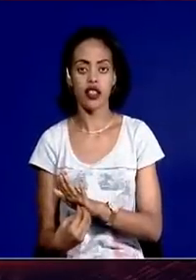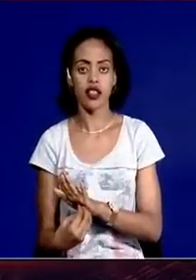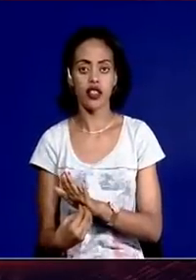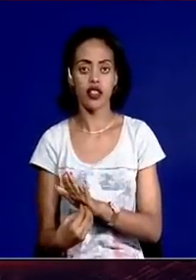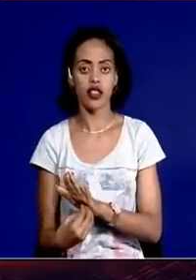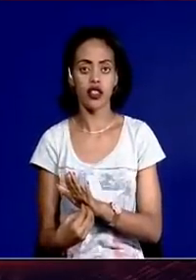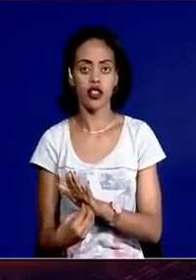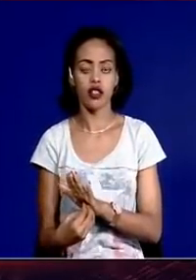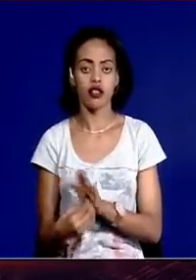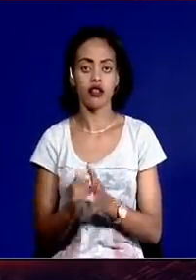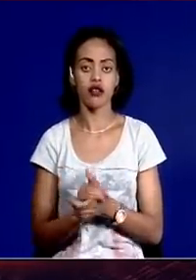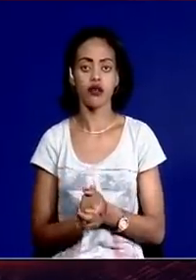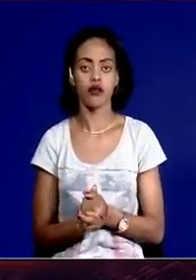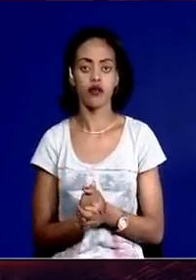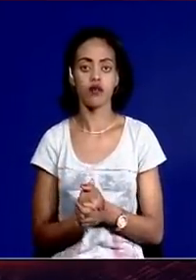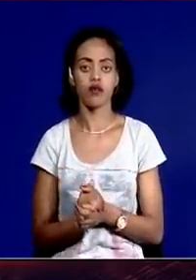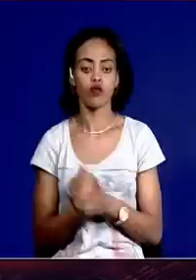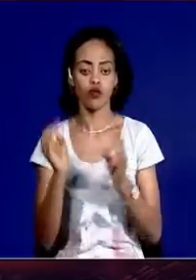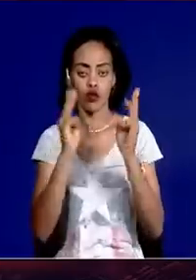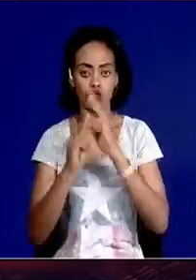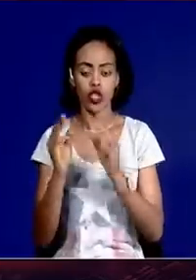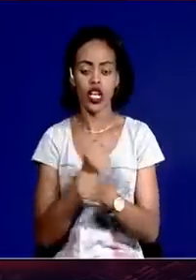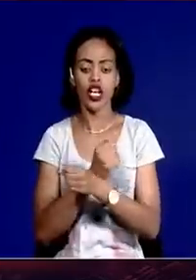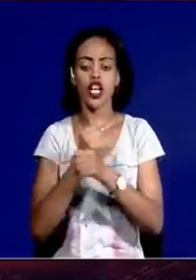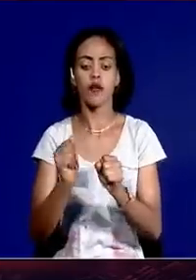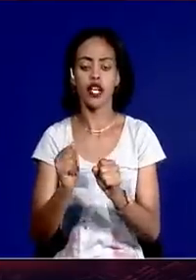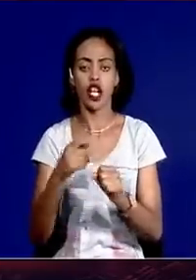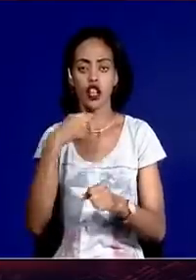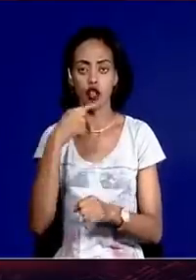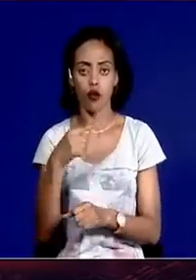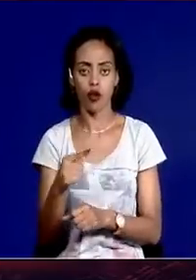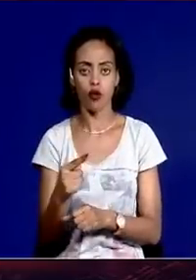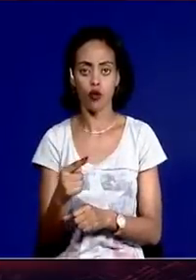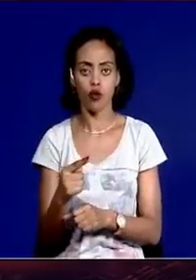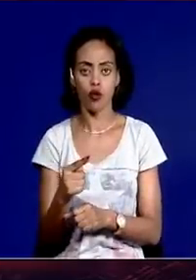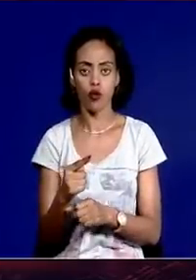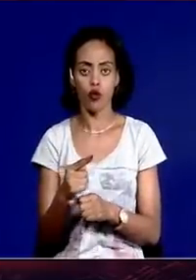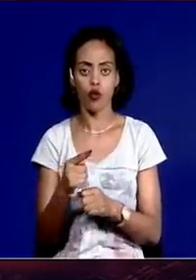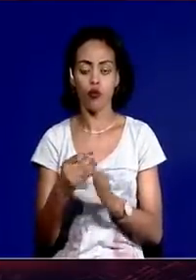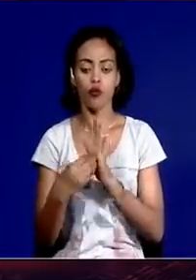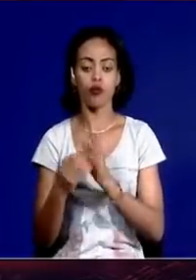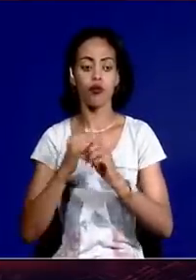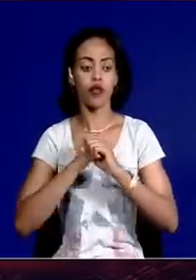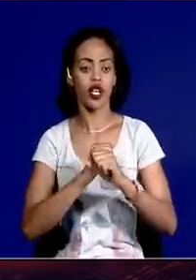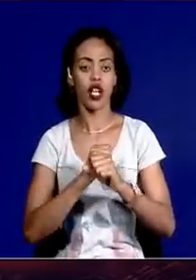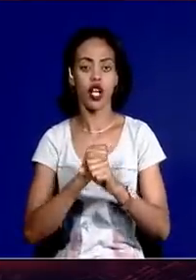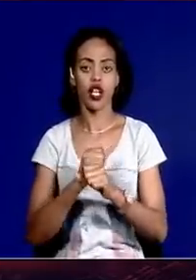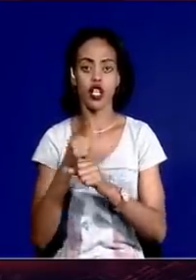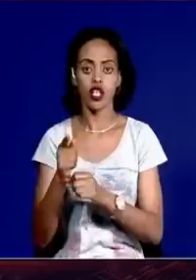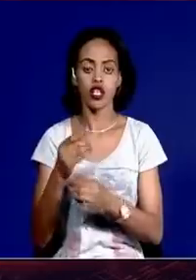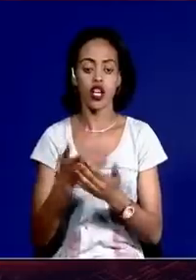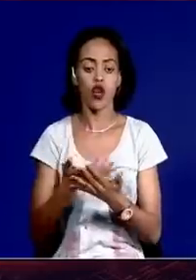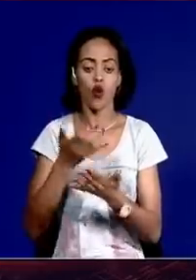لفترة شجر نم كل خال تهيلو بعد قعدت من كل خال تجرفنا تنا يكون ميا